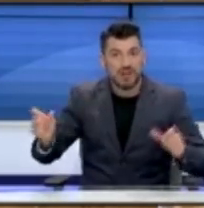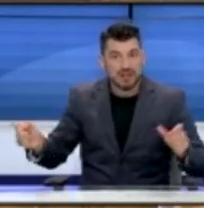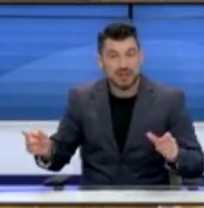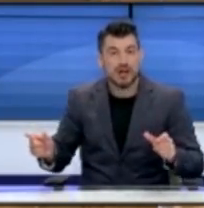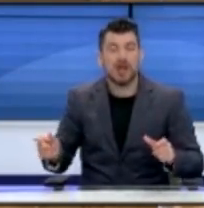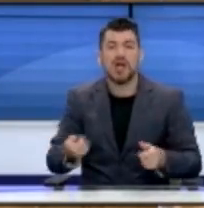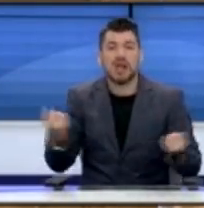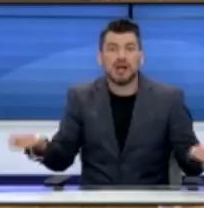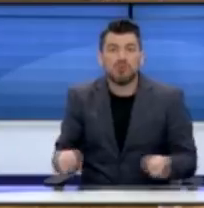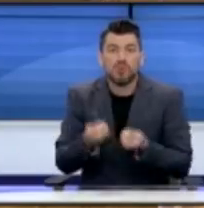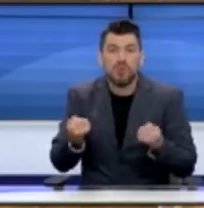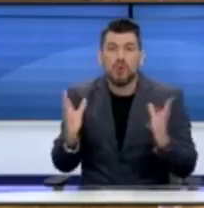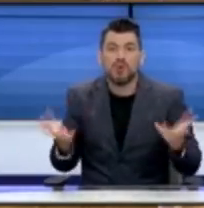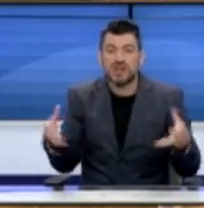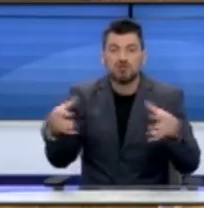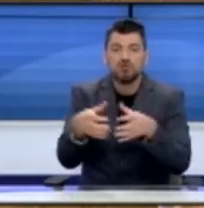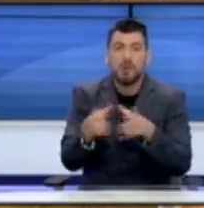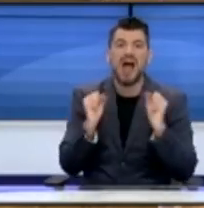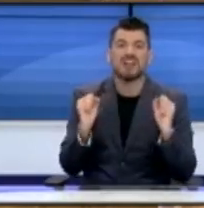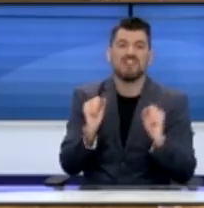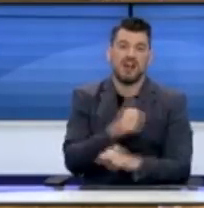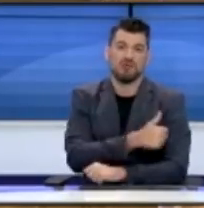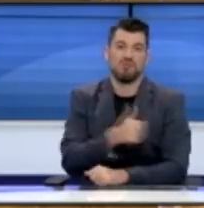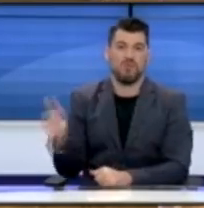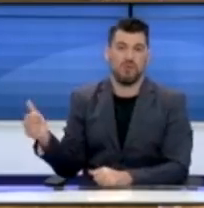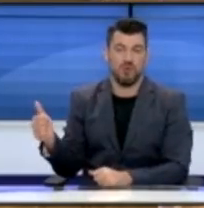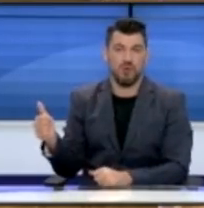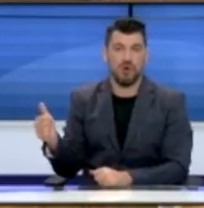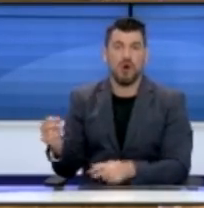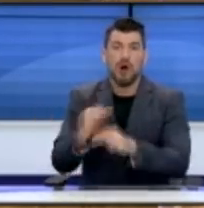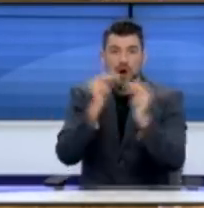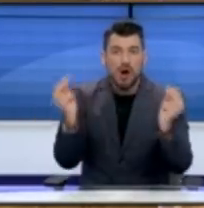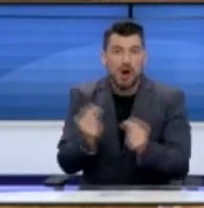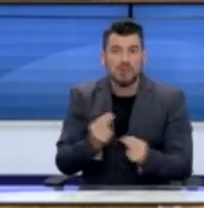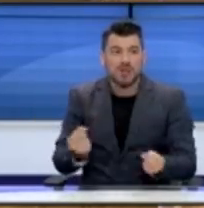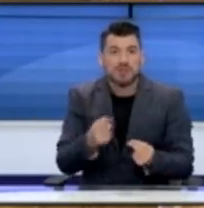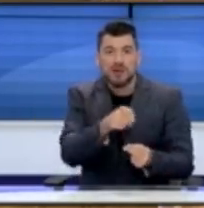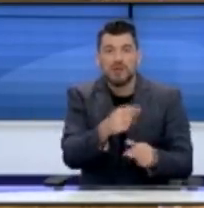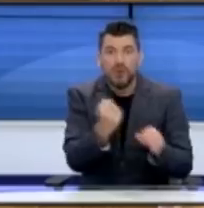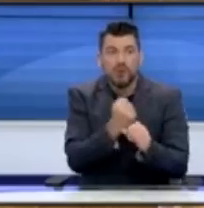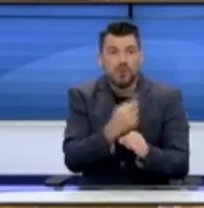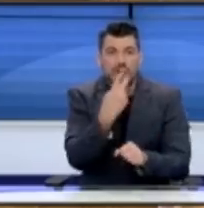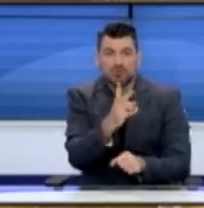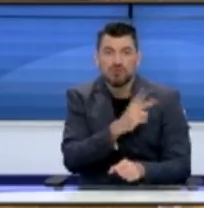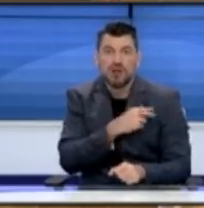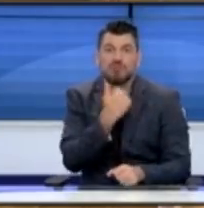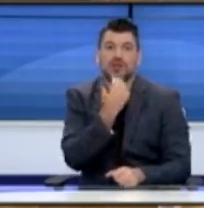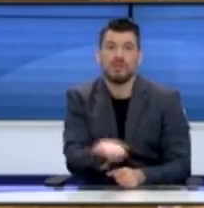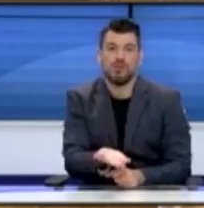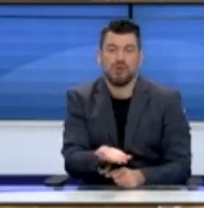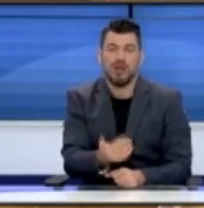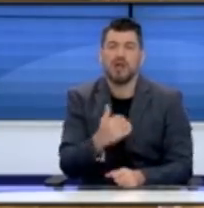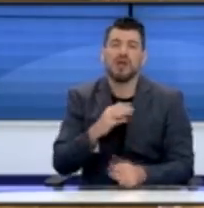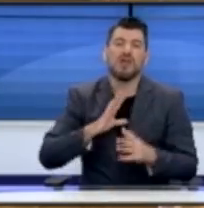σώματος ασφαλείας, με ό,τι αυτό συνεπάγεται για την ίδια τη λειτουργία του και το ρόλο του? Δεν θέλω να πω πολλά, τα